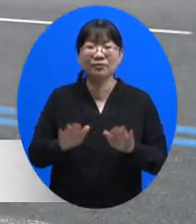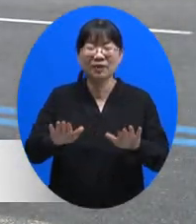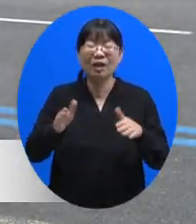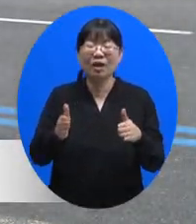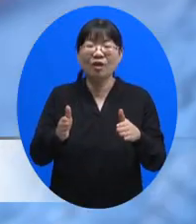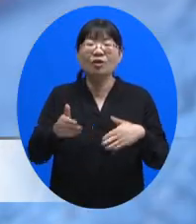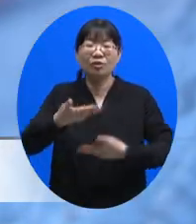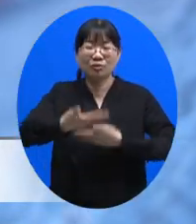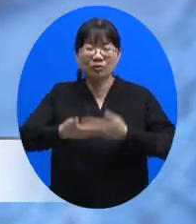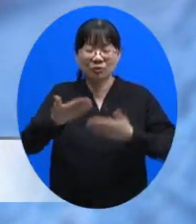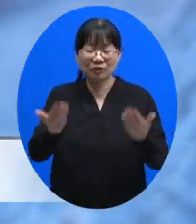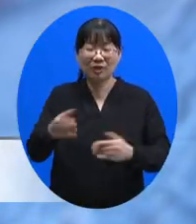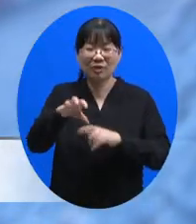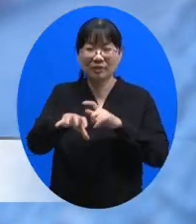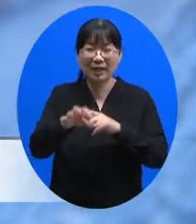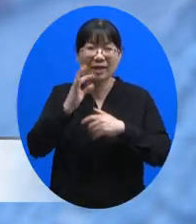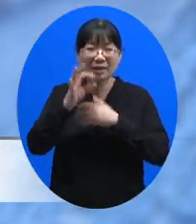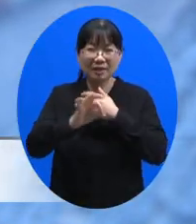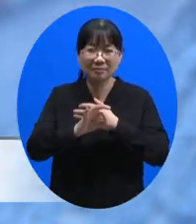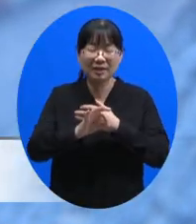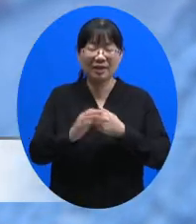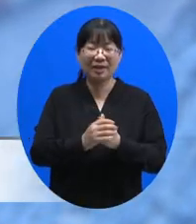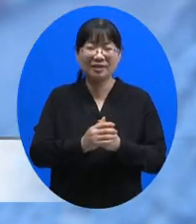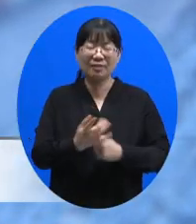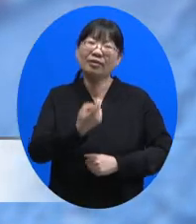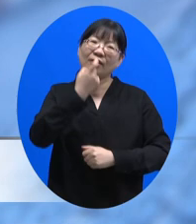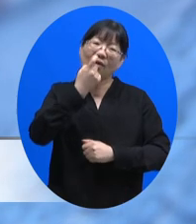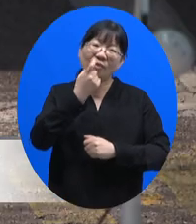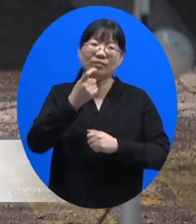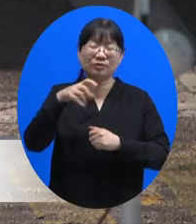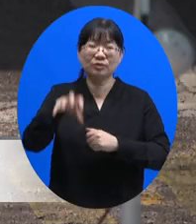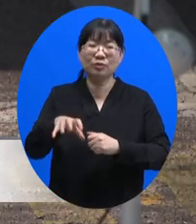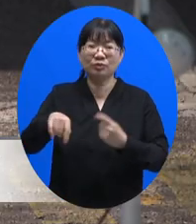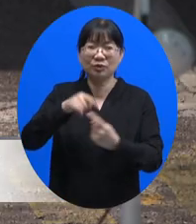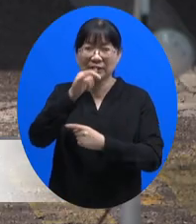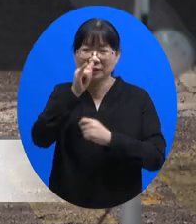고속도로 휴게소에서도 임시 선별 검사소를 운영